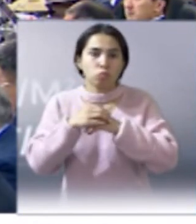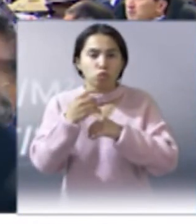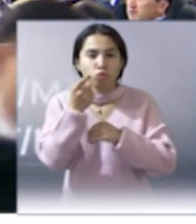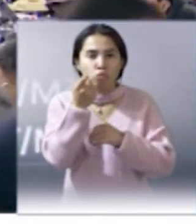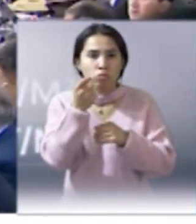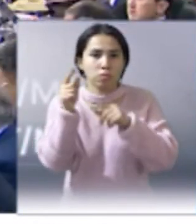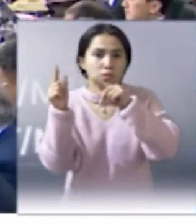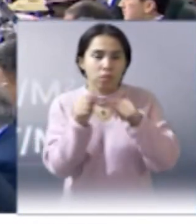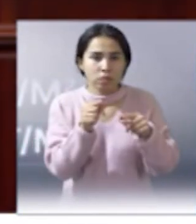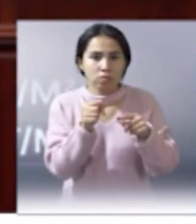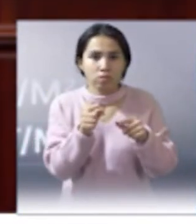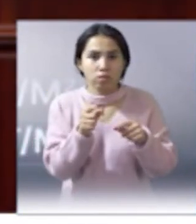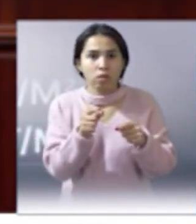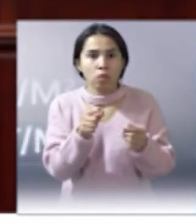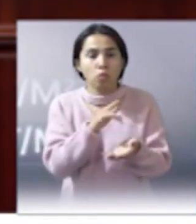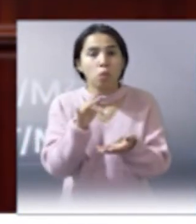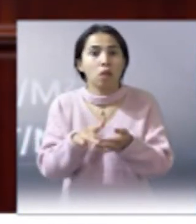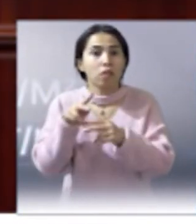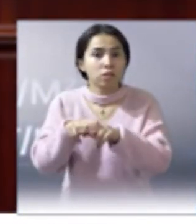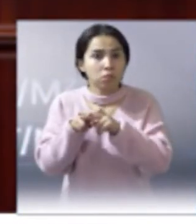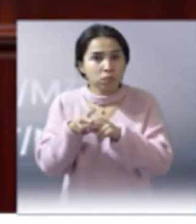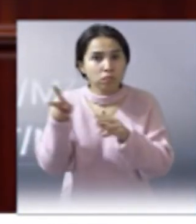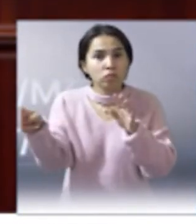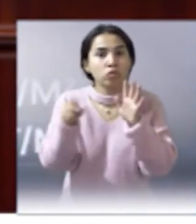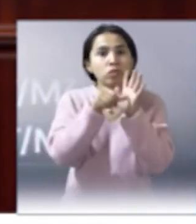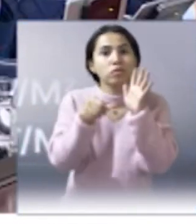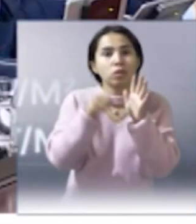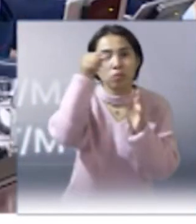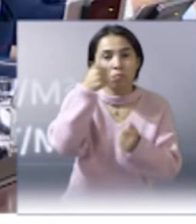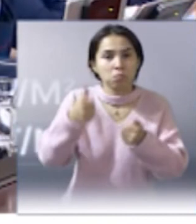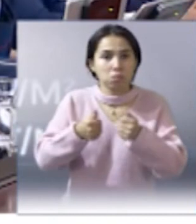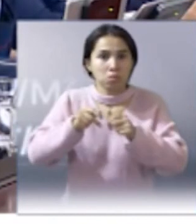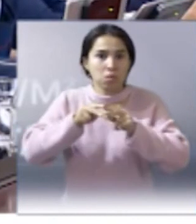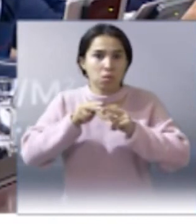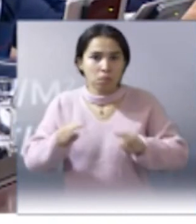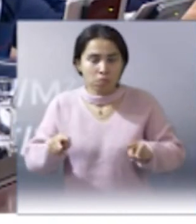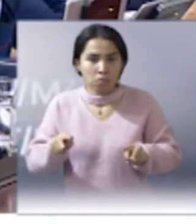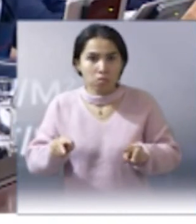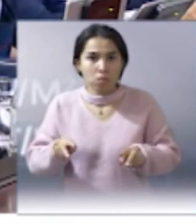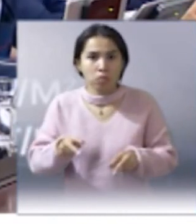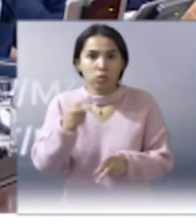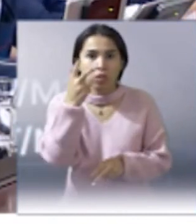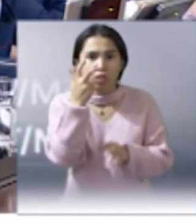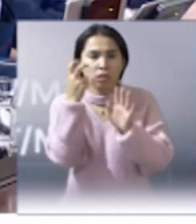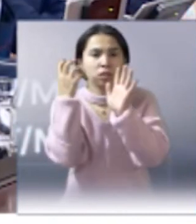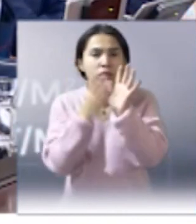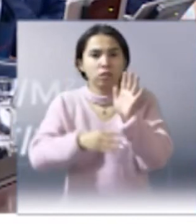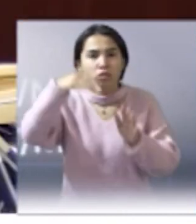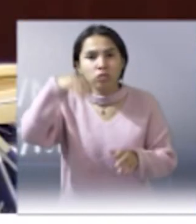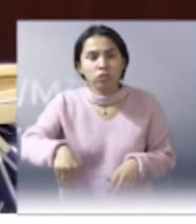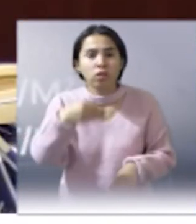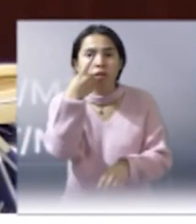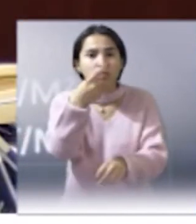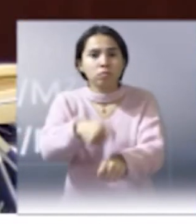освоить 46,4 миллиарда тенге, выделенных на реализацию проекта. На начальном этапе в 10 сельских